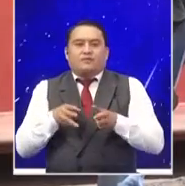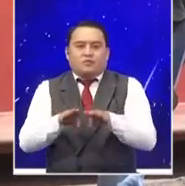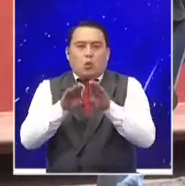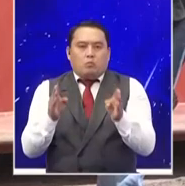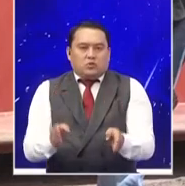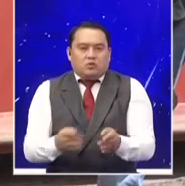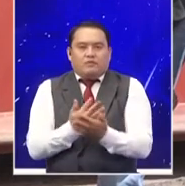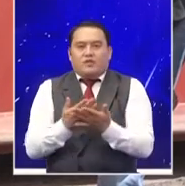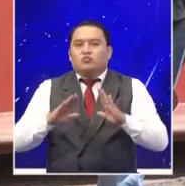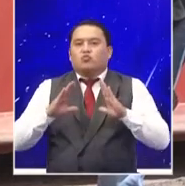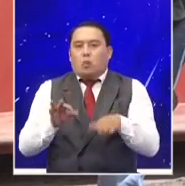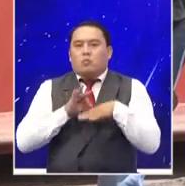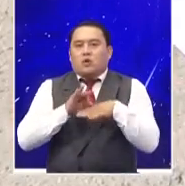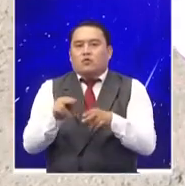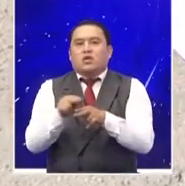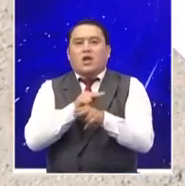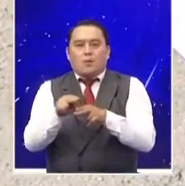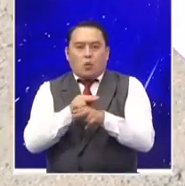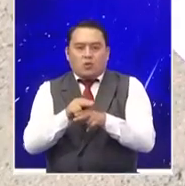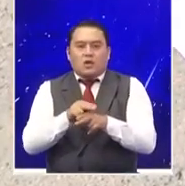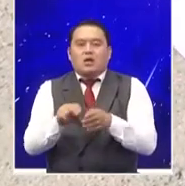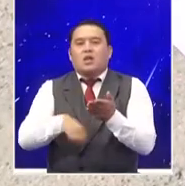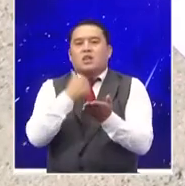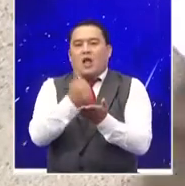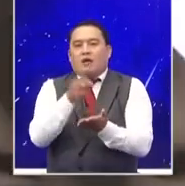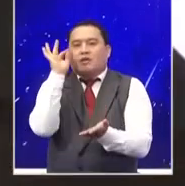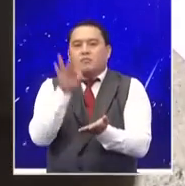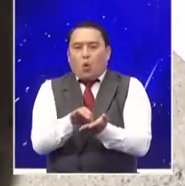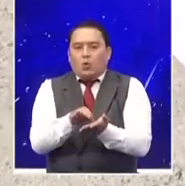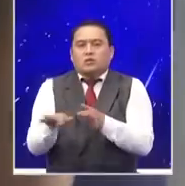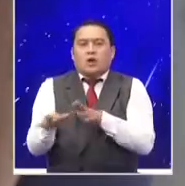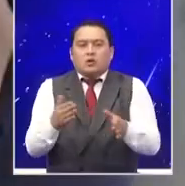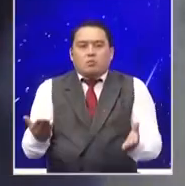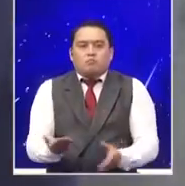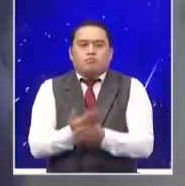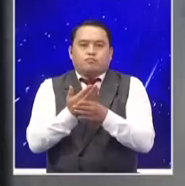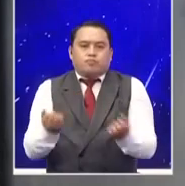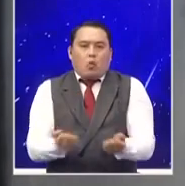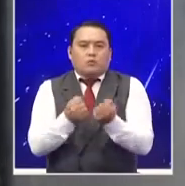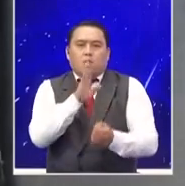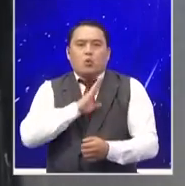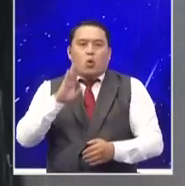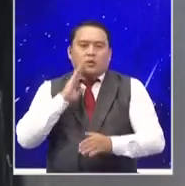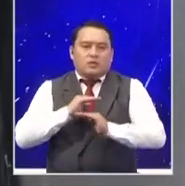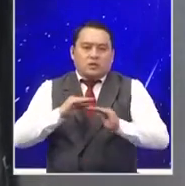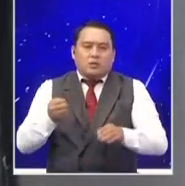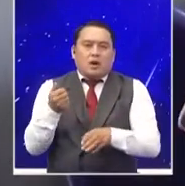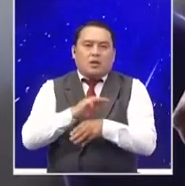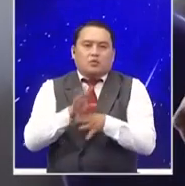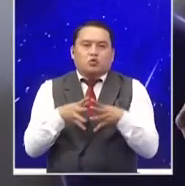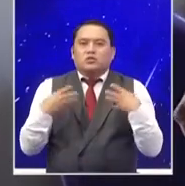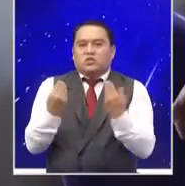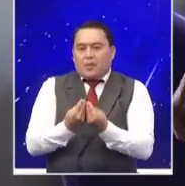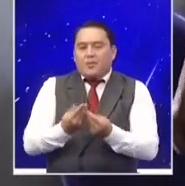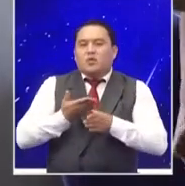системы, а в некоторых случаях проводят ремонт. В приоритете у инициаторов акции – помощь матерям-одиночкам, многодетным и малообеспеченным